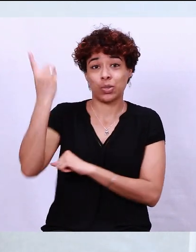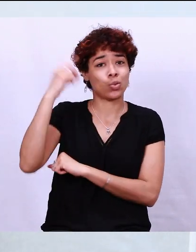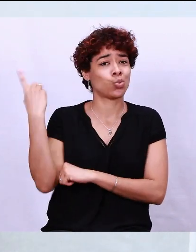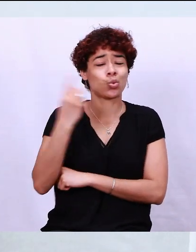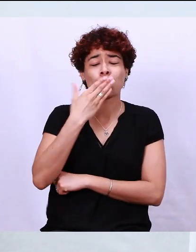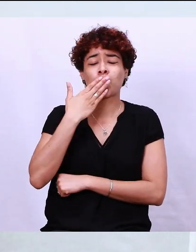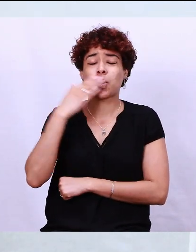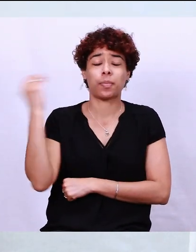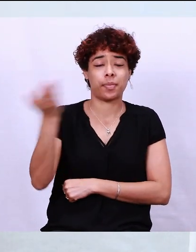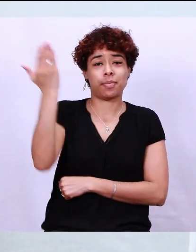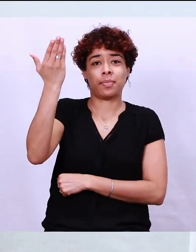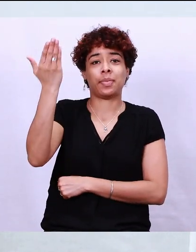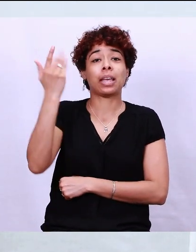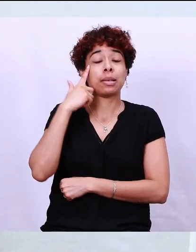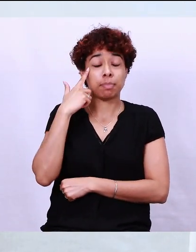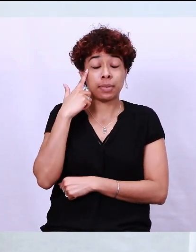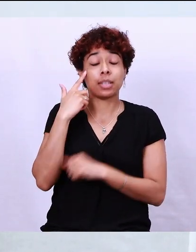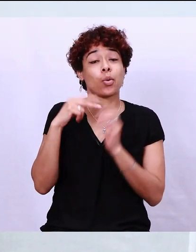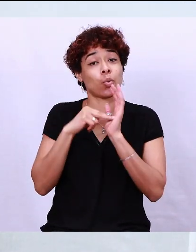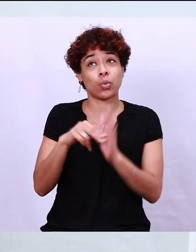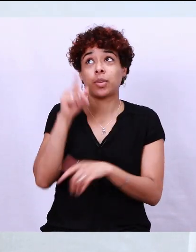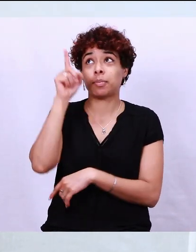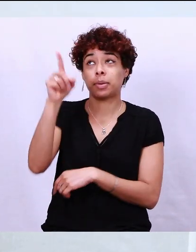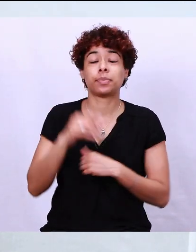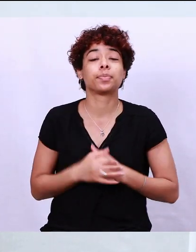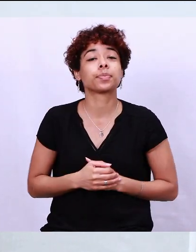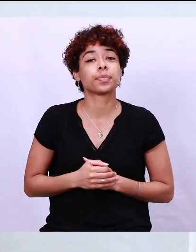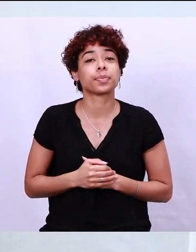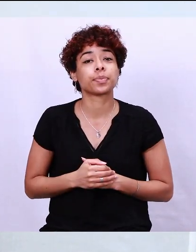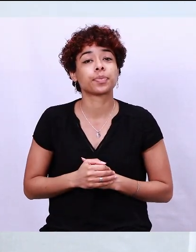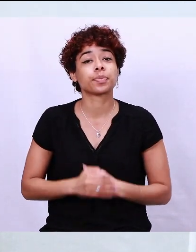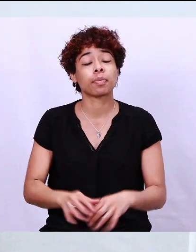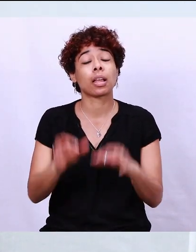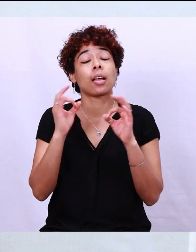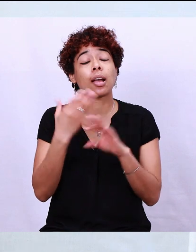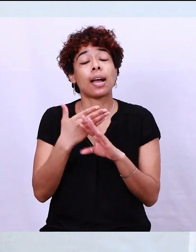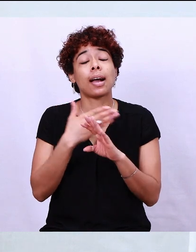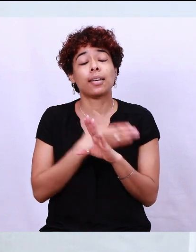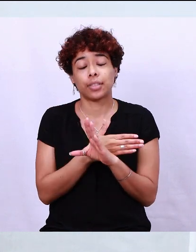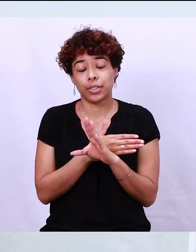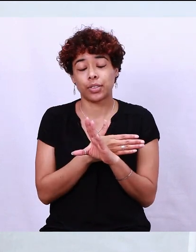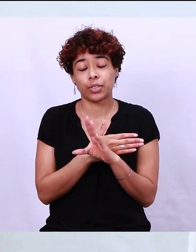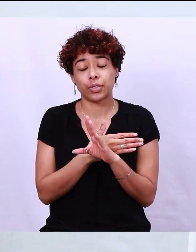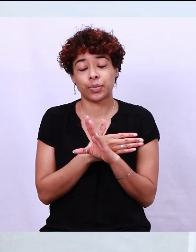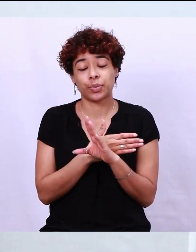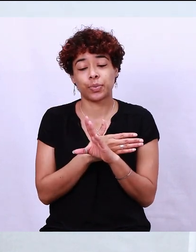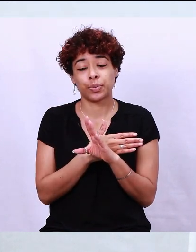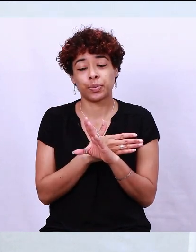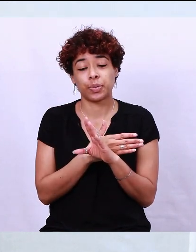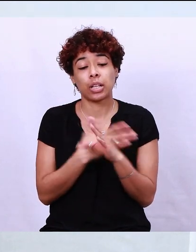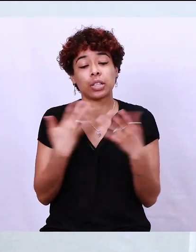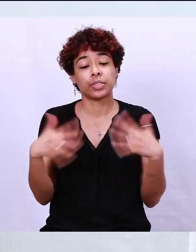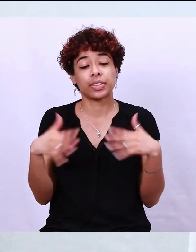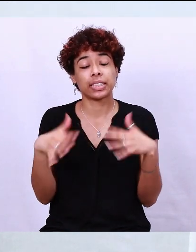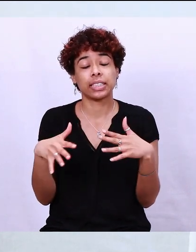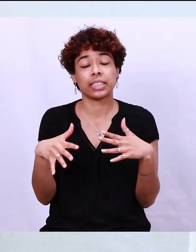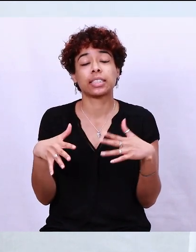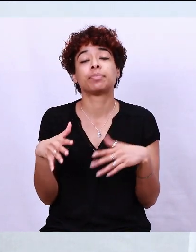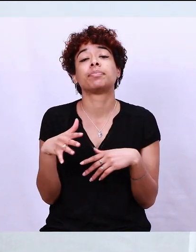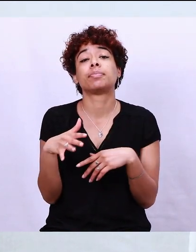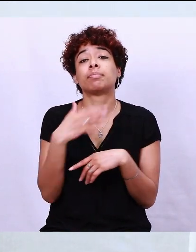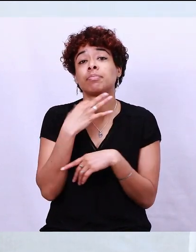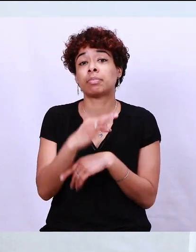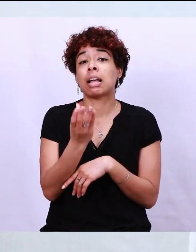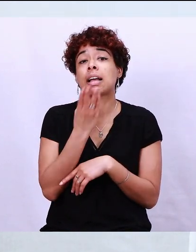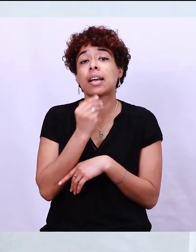excellent quand on reste dans ses voies. Alors, j'aimerais juste terminer ce temps par ce passage. Hébreux chapitre 5,